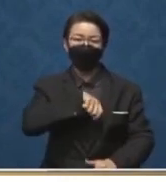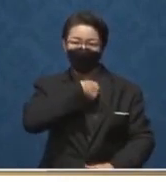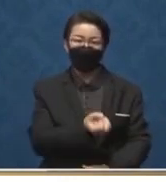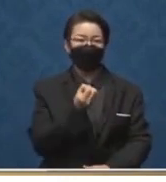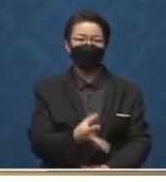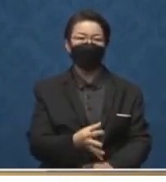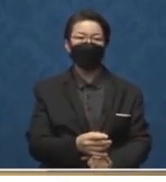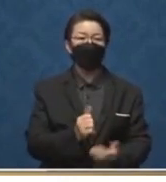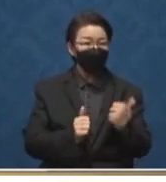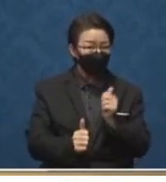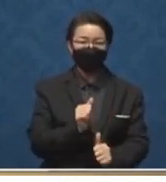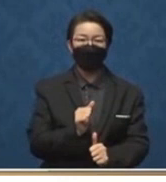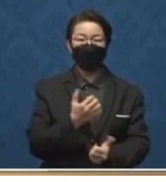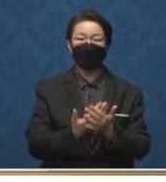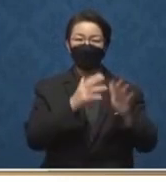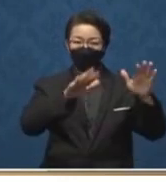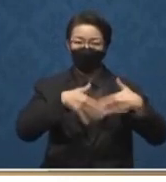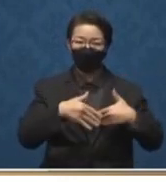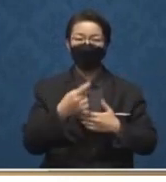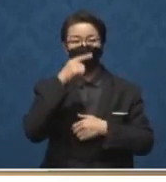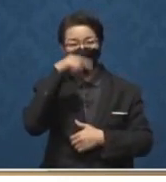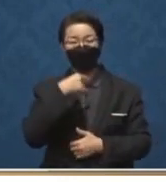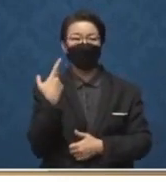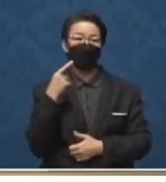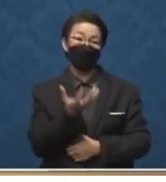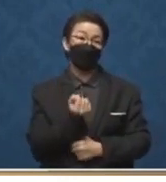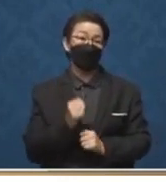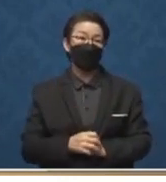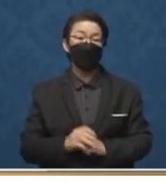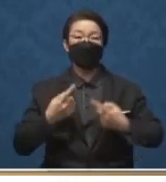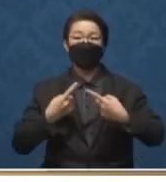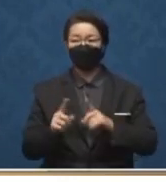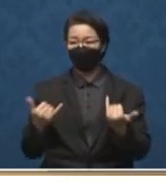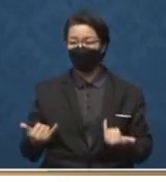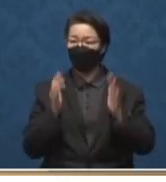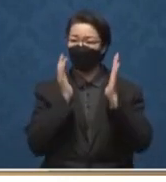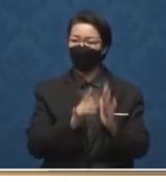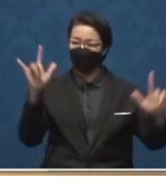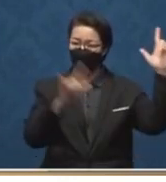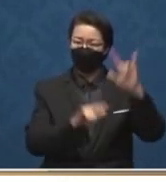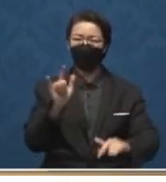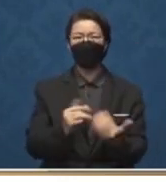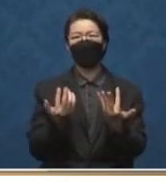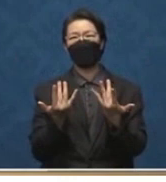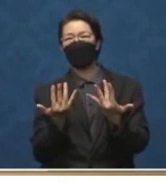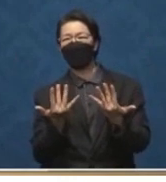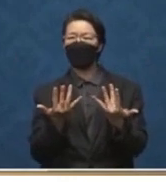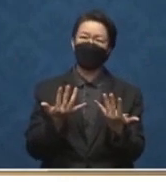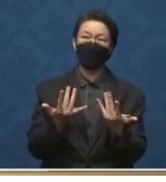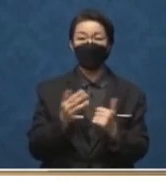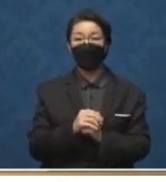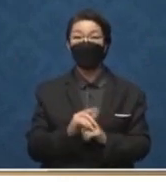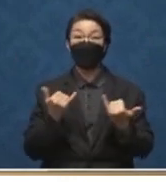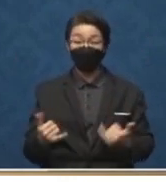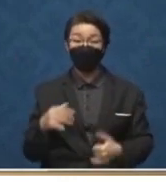สุดเพื่เราจะได้เงินเข้าประเทศมากทสุดในข Whereas ทเรากำลรอคนจรวมากเข้ามาผมกเลยคดวา inkarnate